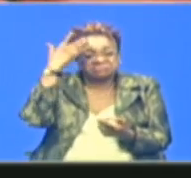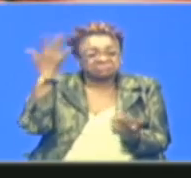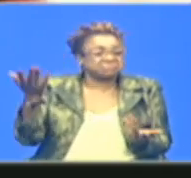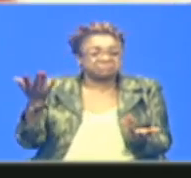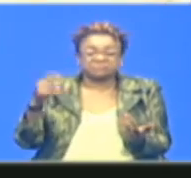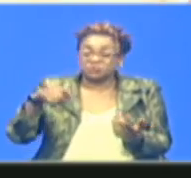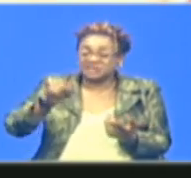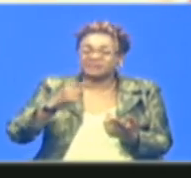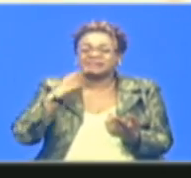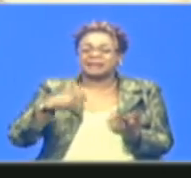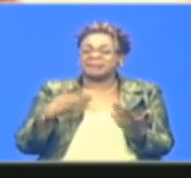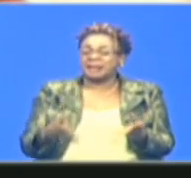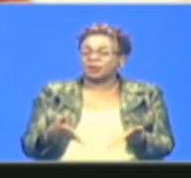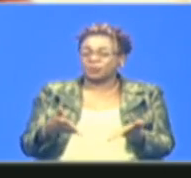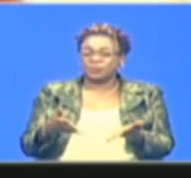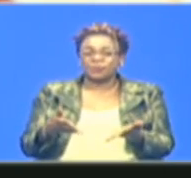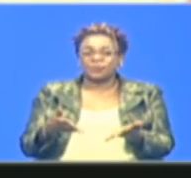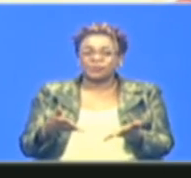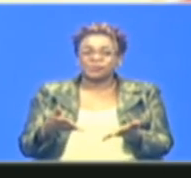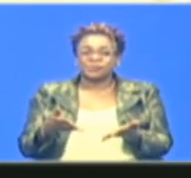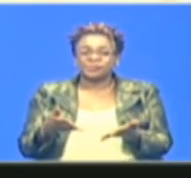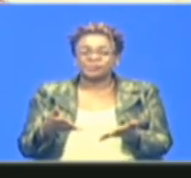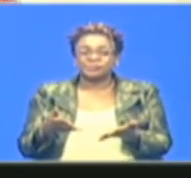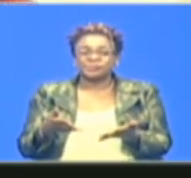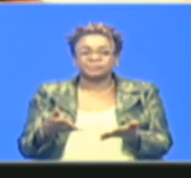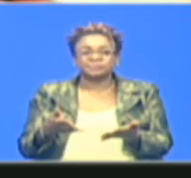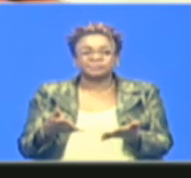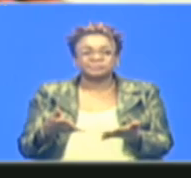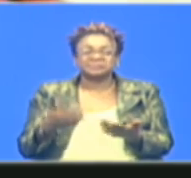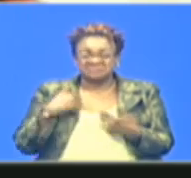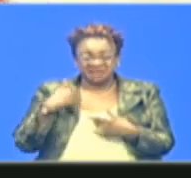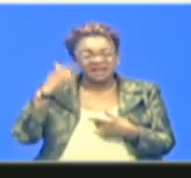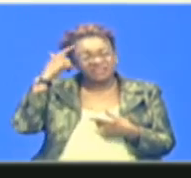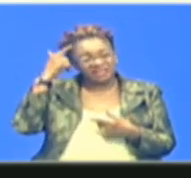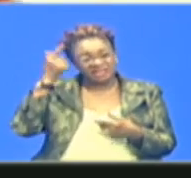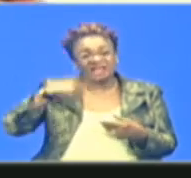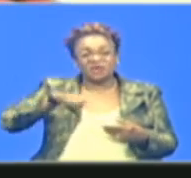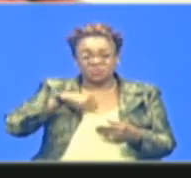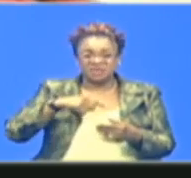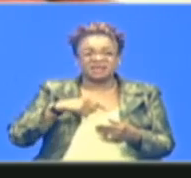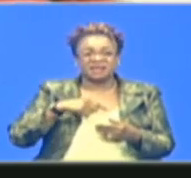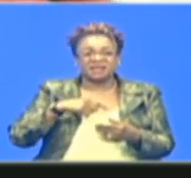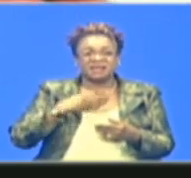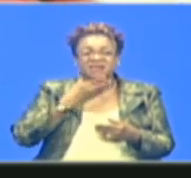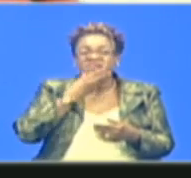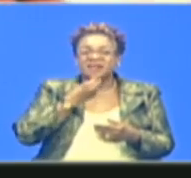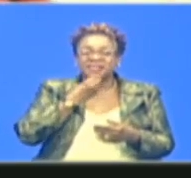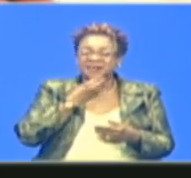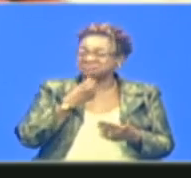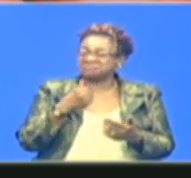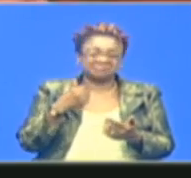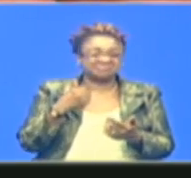ni nyinyi mniambia. Na nafikiri sisi wa baba hatutaburiki. Ndio maana